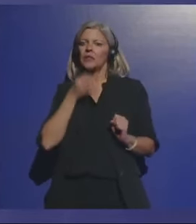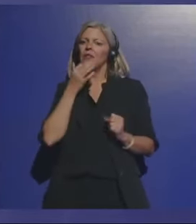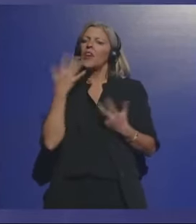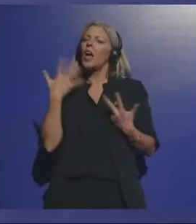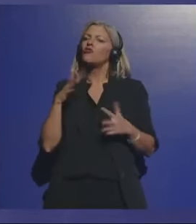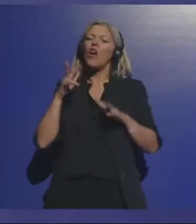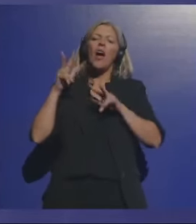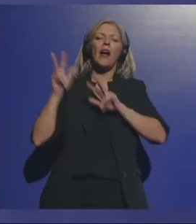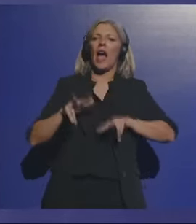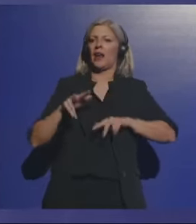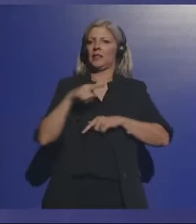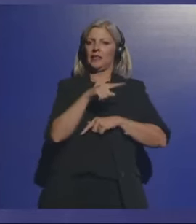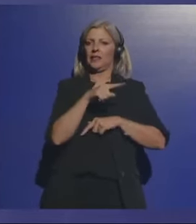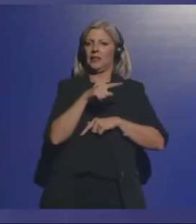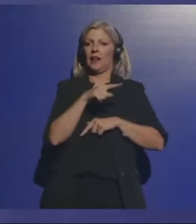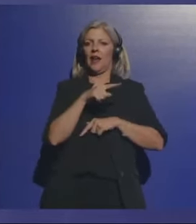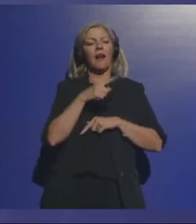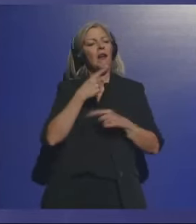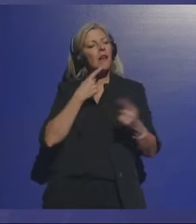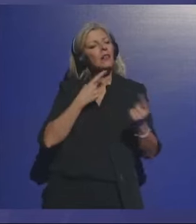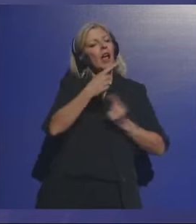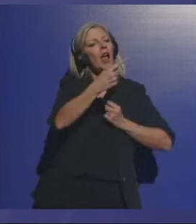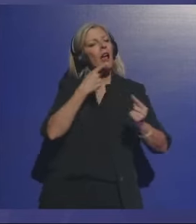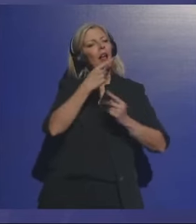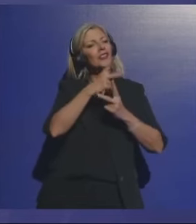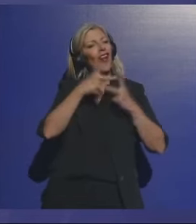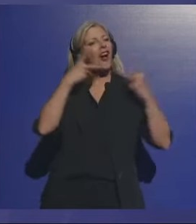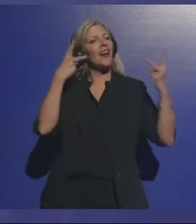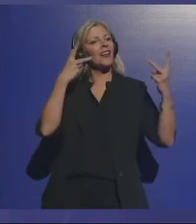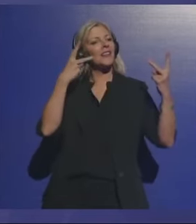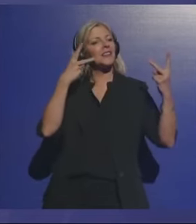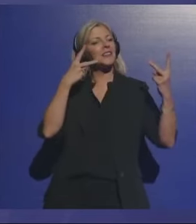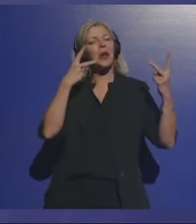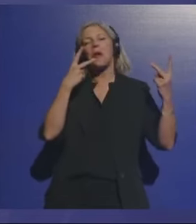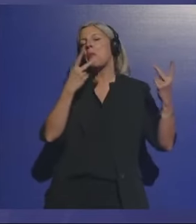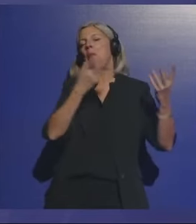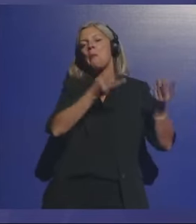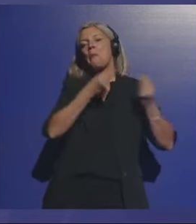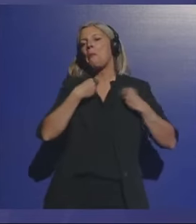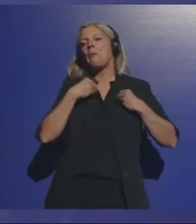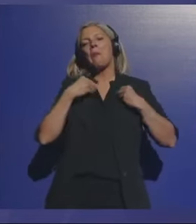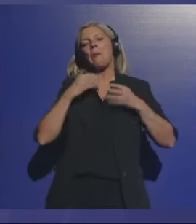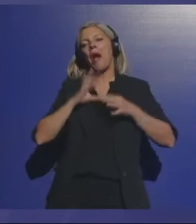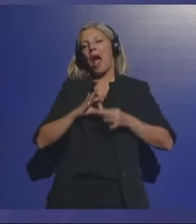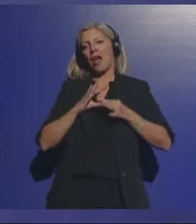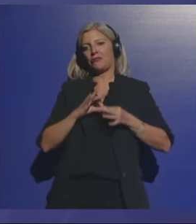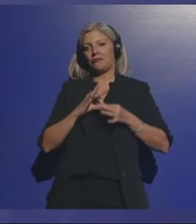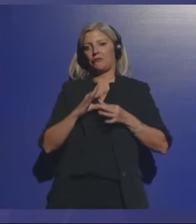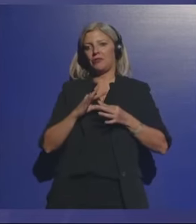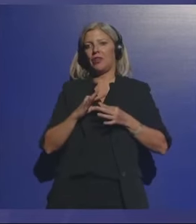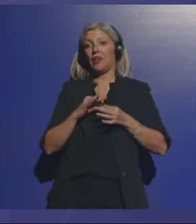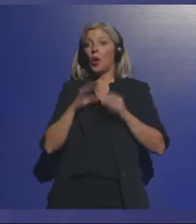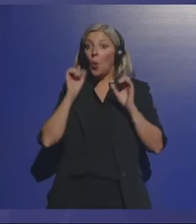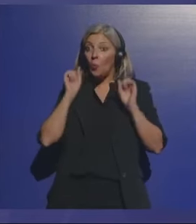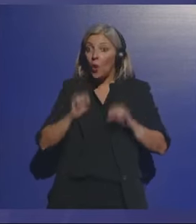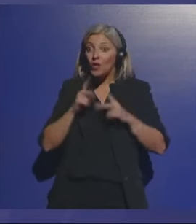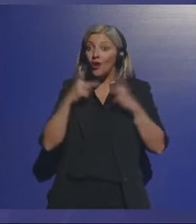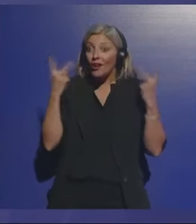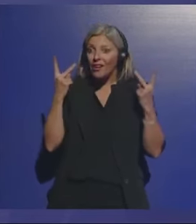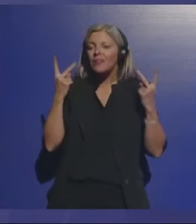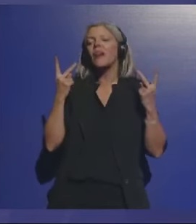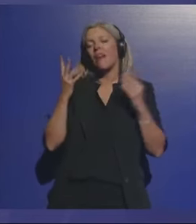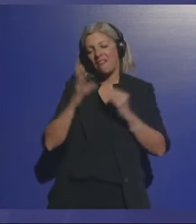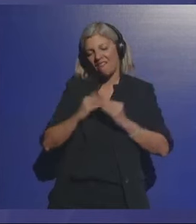alla persona con la quale è stata interroguendo in quel momento Questo è il primo comandamento se potete sorridete sempre